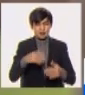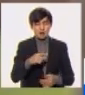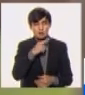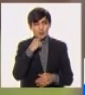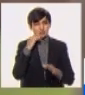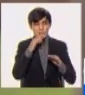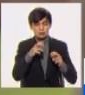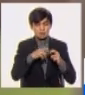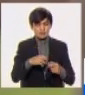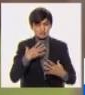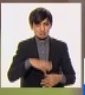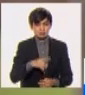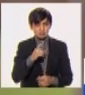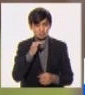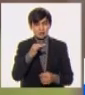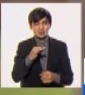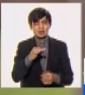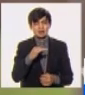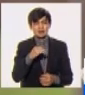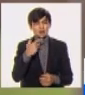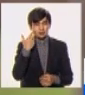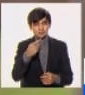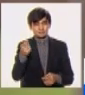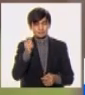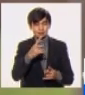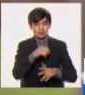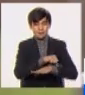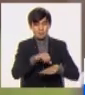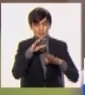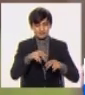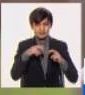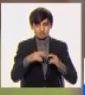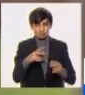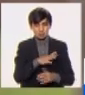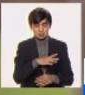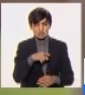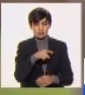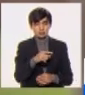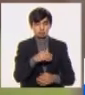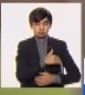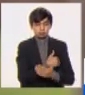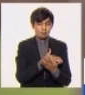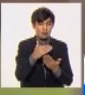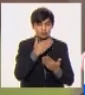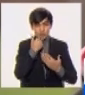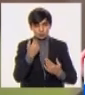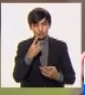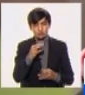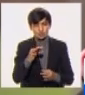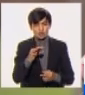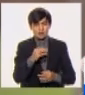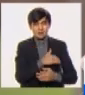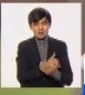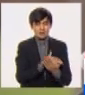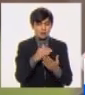Келген кезде де кеденде де оларды қараған кезде ешқандай клиникалық белгілері жоқ. Қызу, дене қызу көтерілу